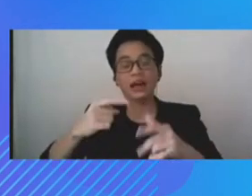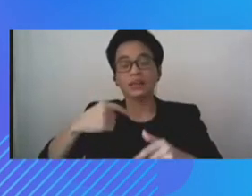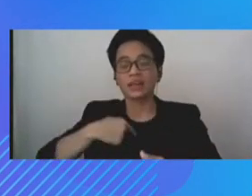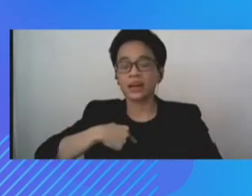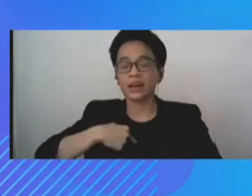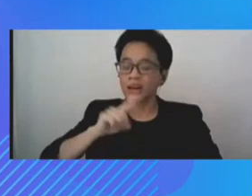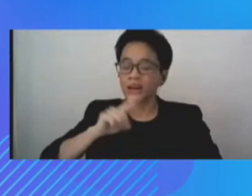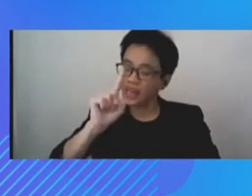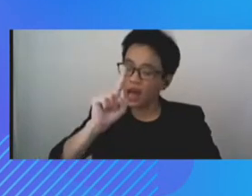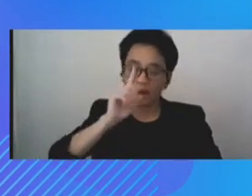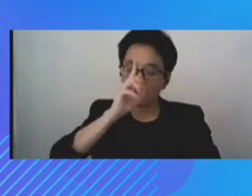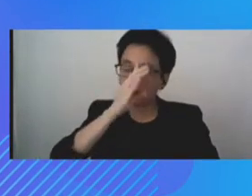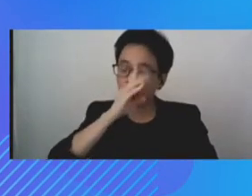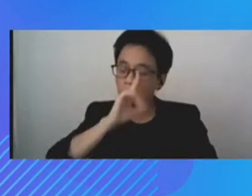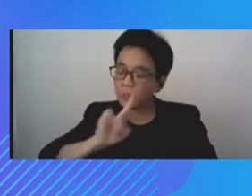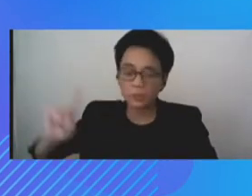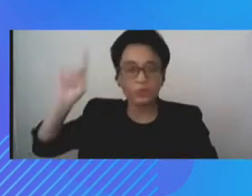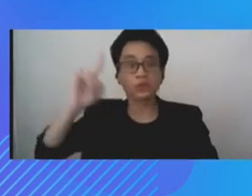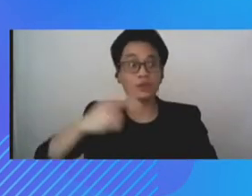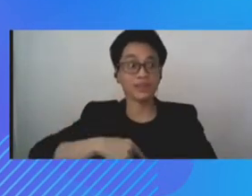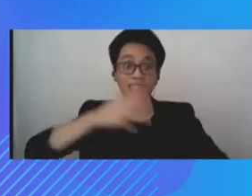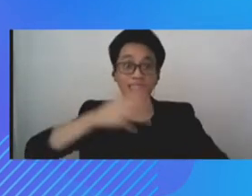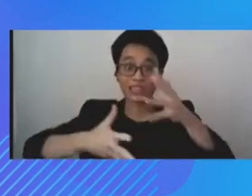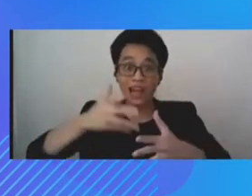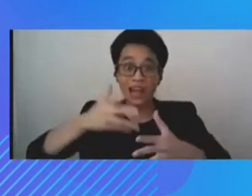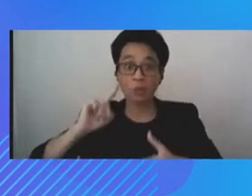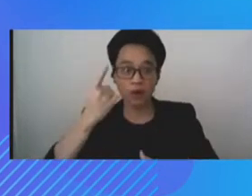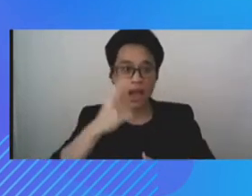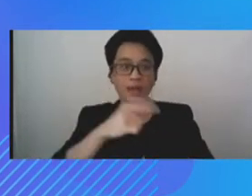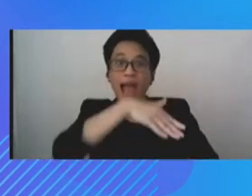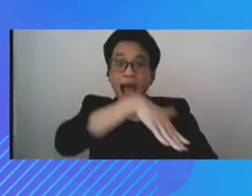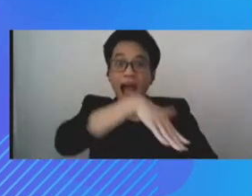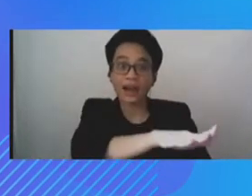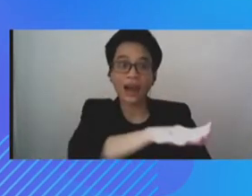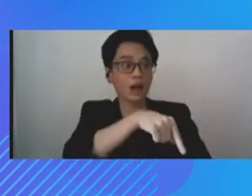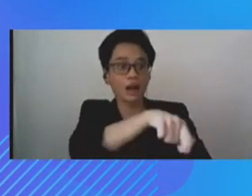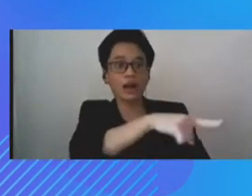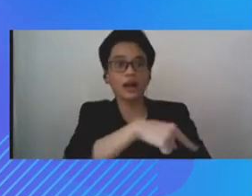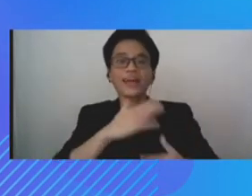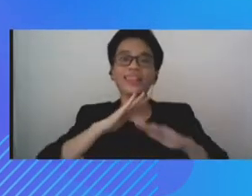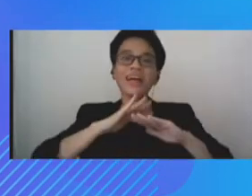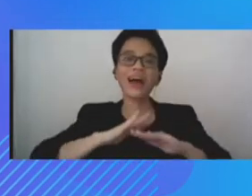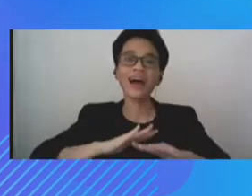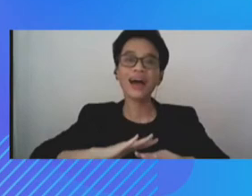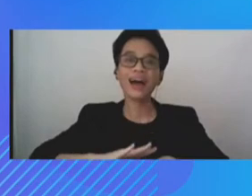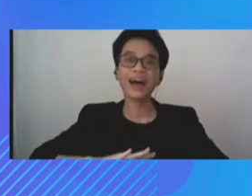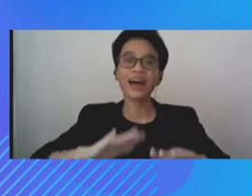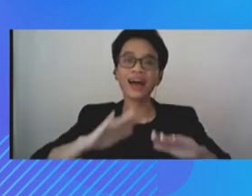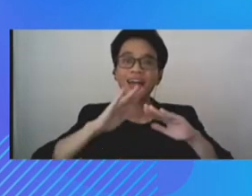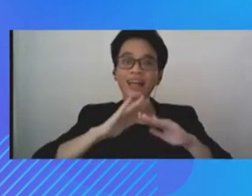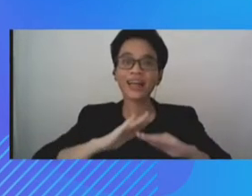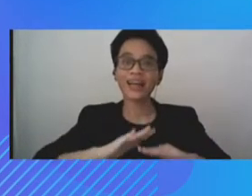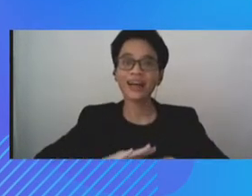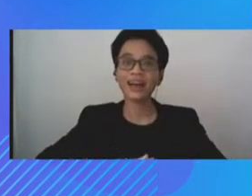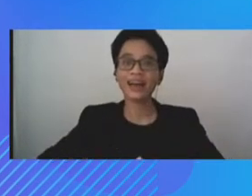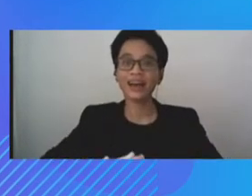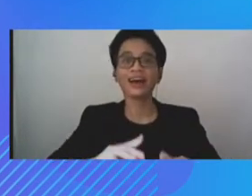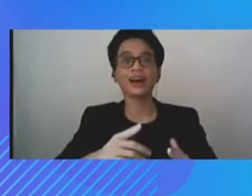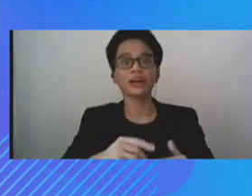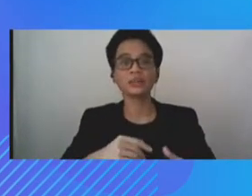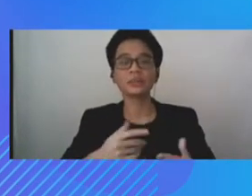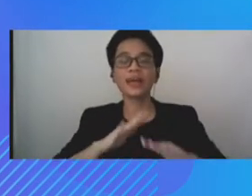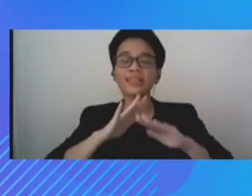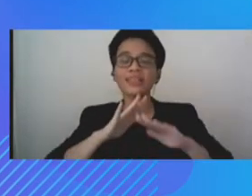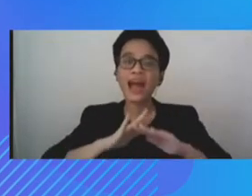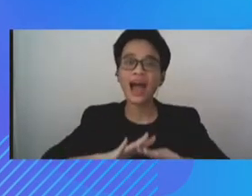adalah tantrumnya berhenti gitu loh. Udah tantrumnya berhenti, saya bisa ngajarin 3 magic word sama anak saya gitu loh.